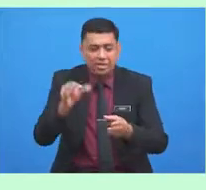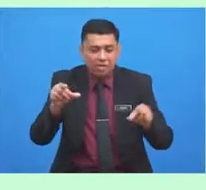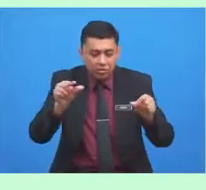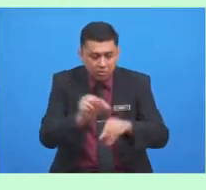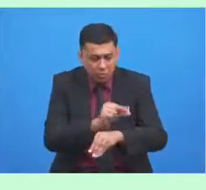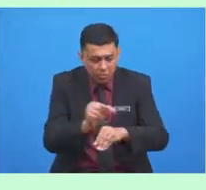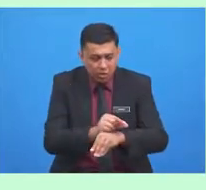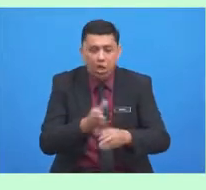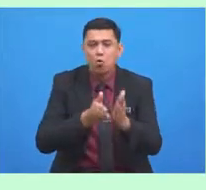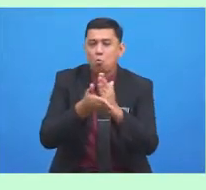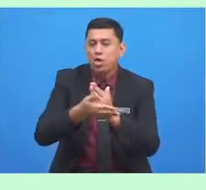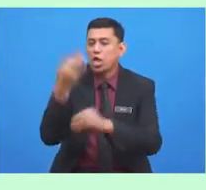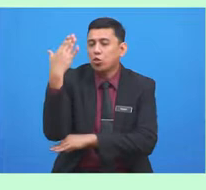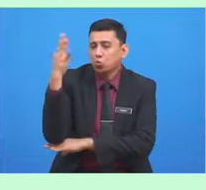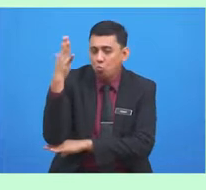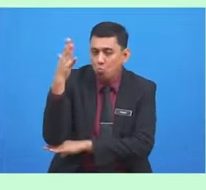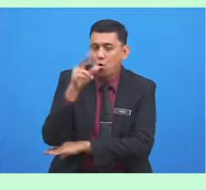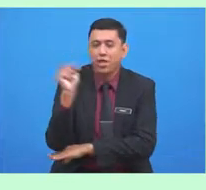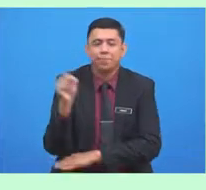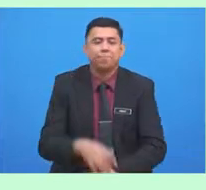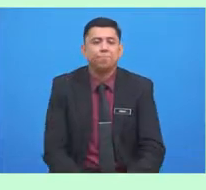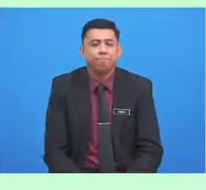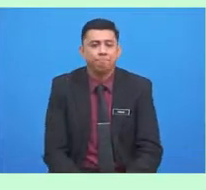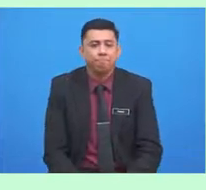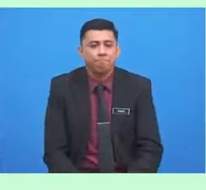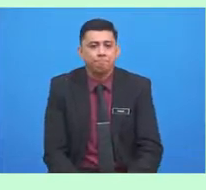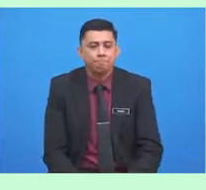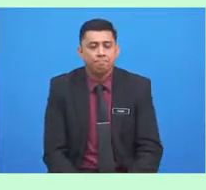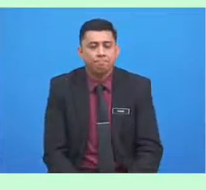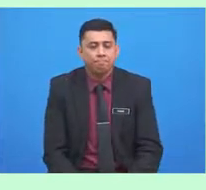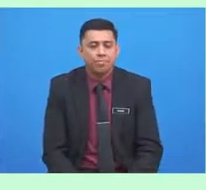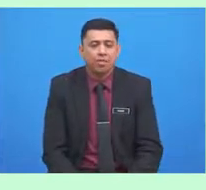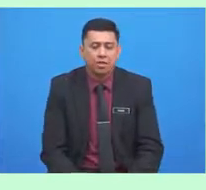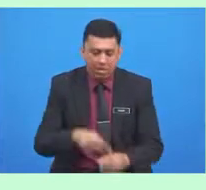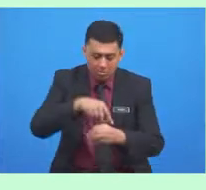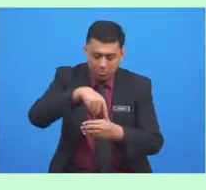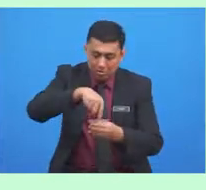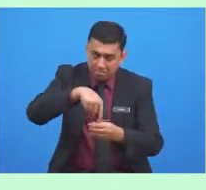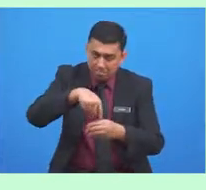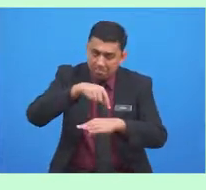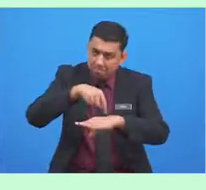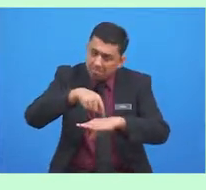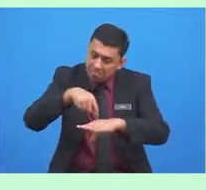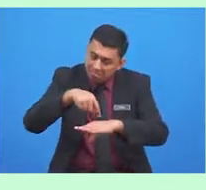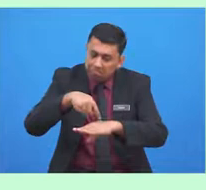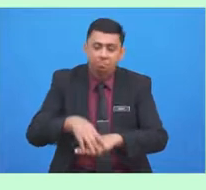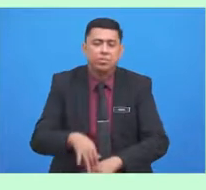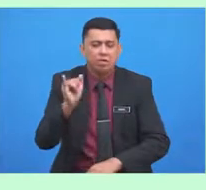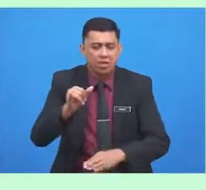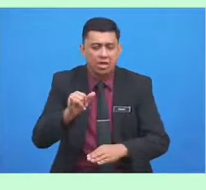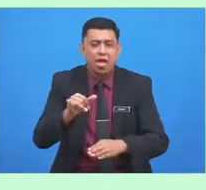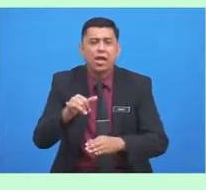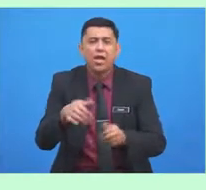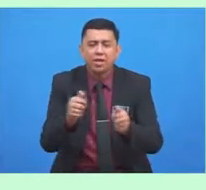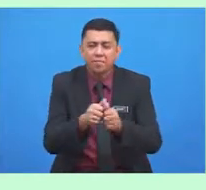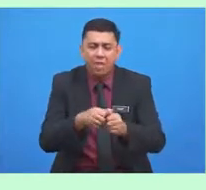oleh tumbuh-tumbuhan. Larian air permukaan berlaku setelah liang pori tanah tepu dengan air yang menerap ke